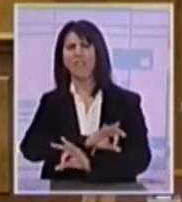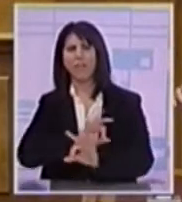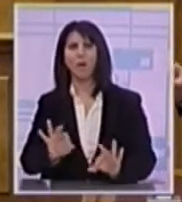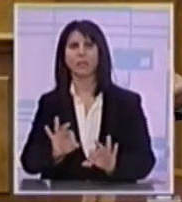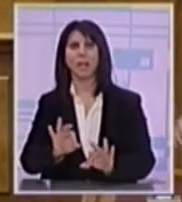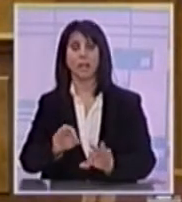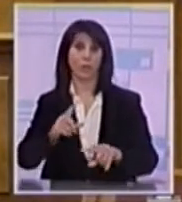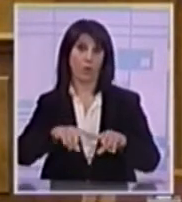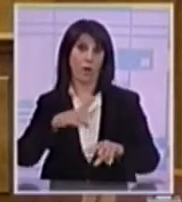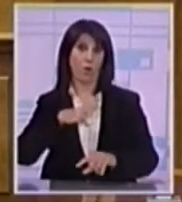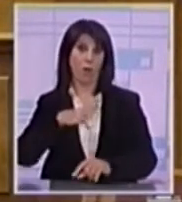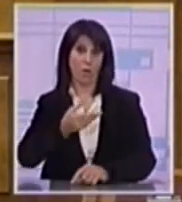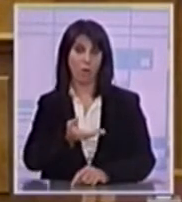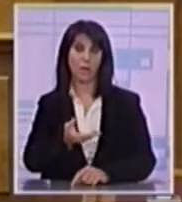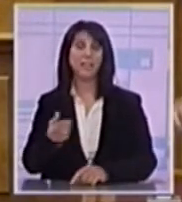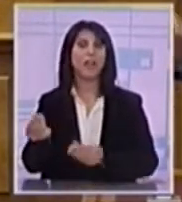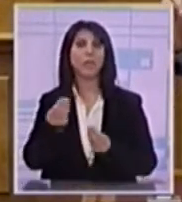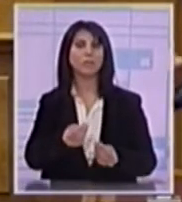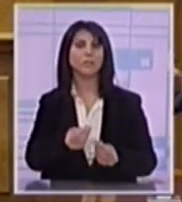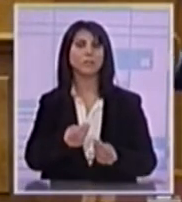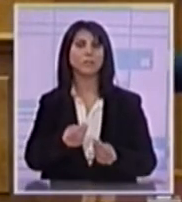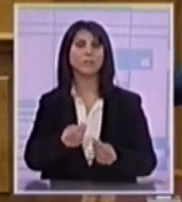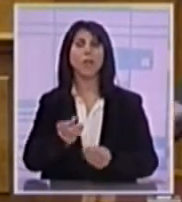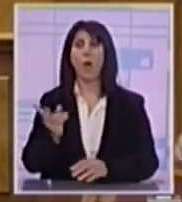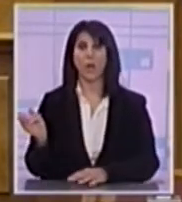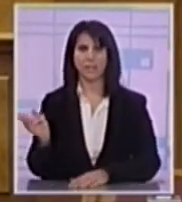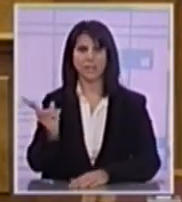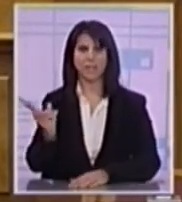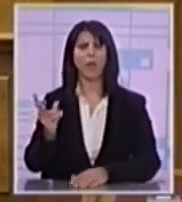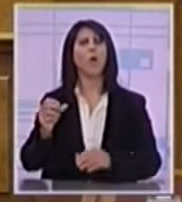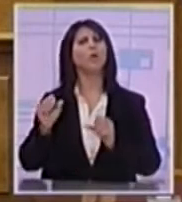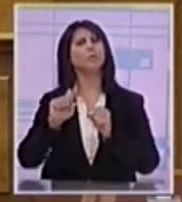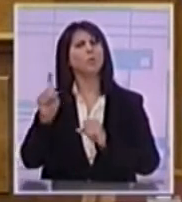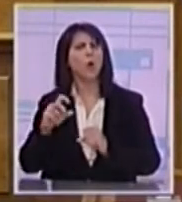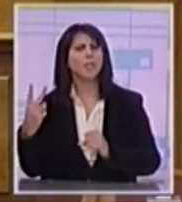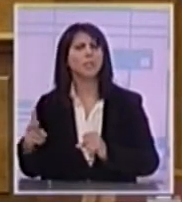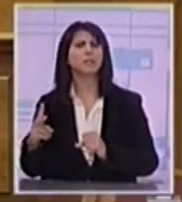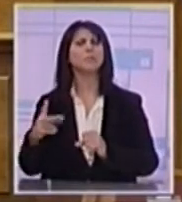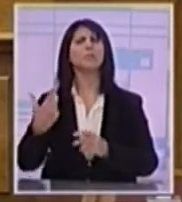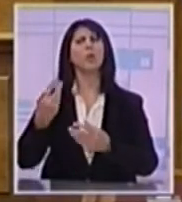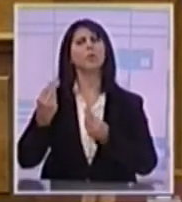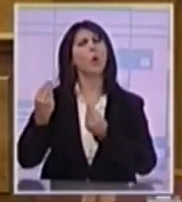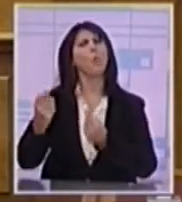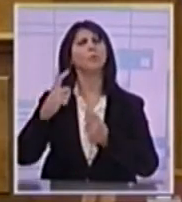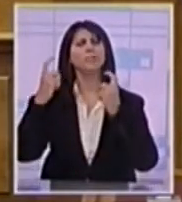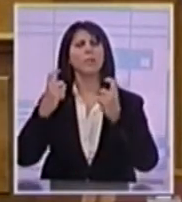στον ελληνικό λαό ότι ζείτε και κινείστε εις τον αστερισμό της παράνοιας.